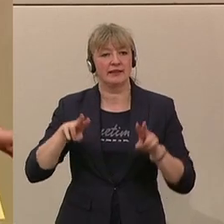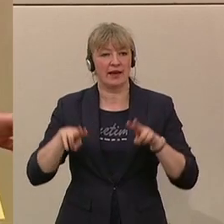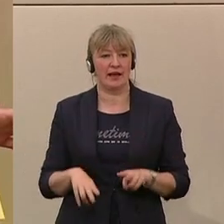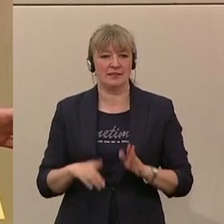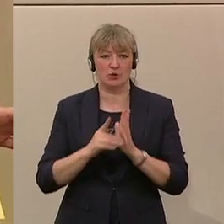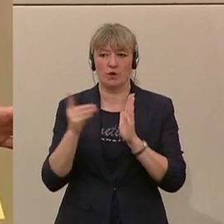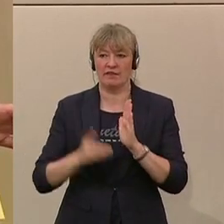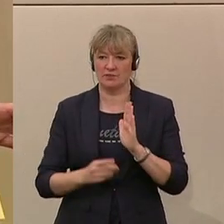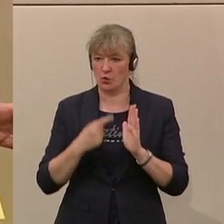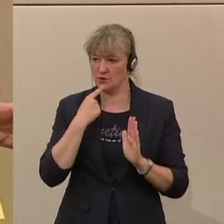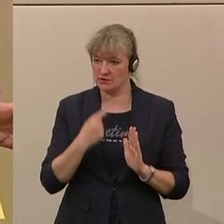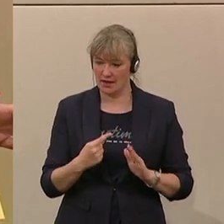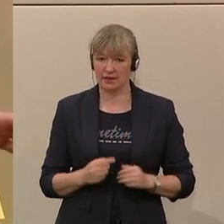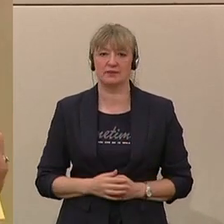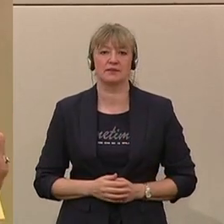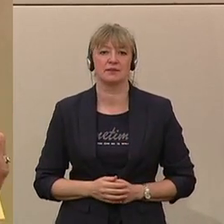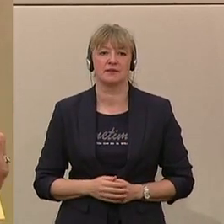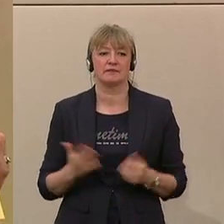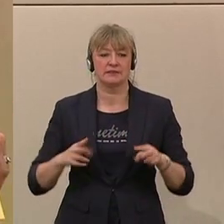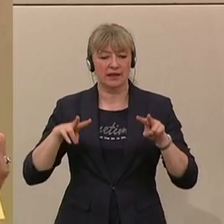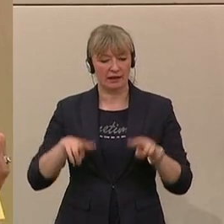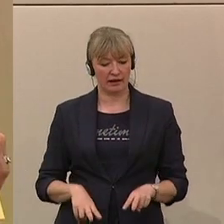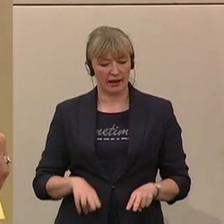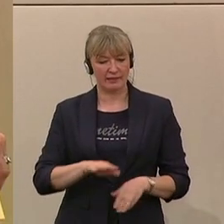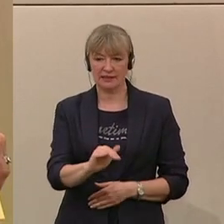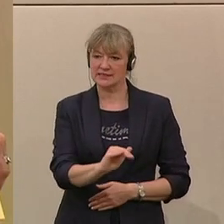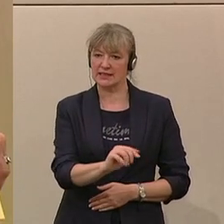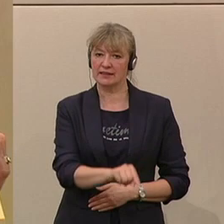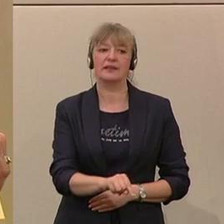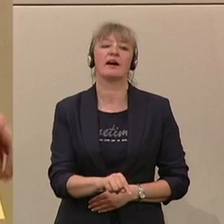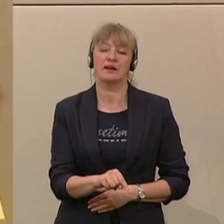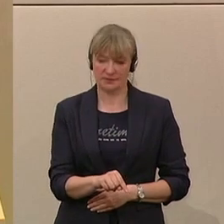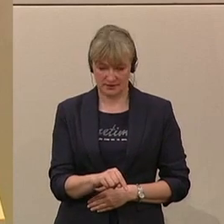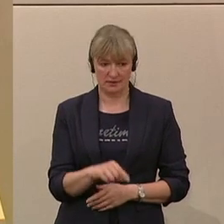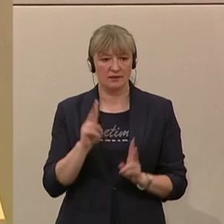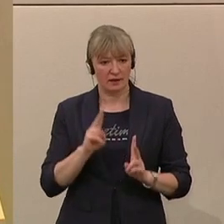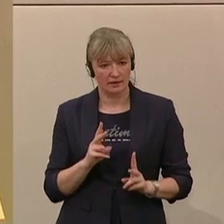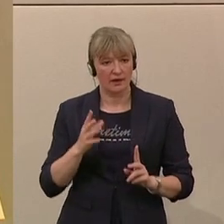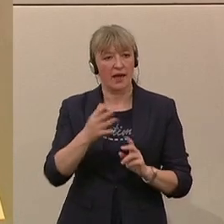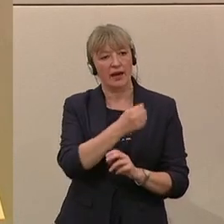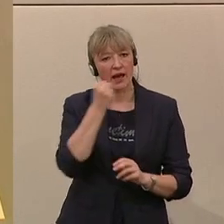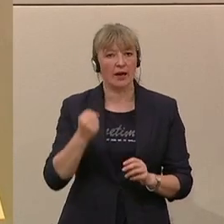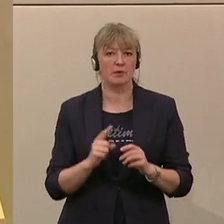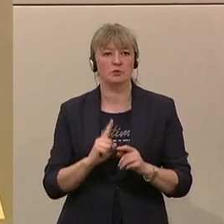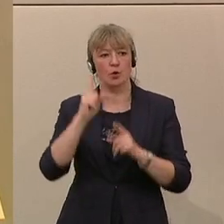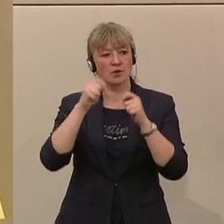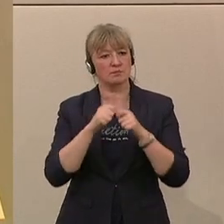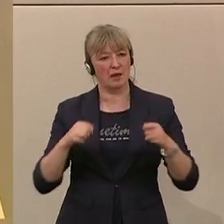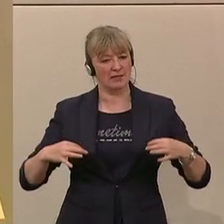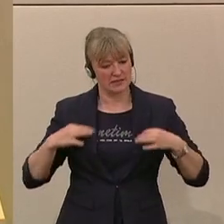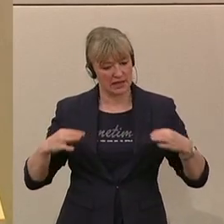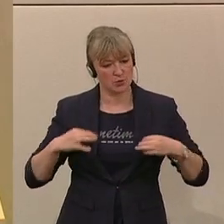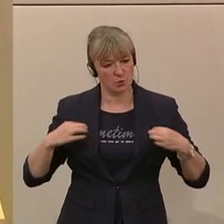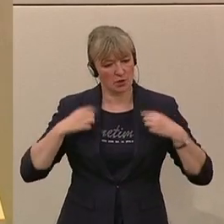UN-Kinderrechtskonvention sagt oder setzt fest, das Recht des Kindes auf ein erreichbares Höchstmaß an Gesundheit.